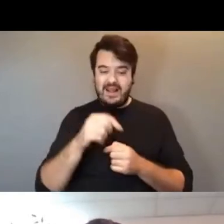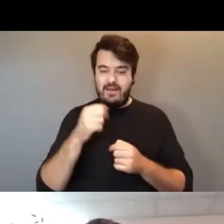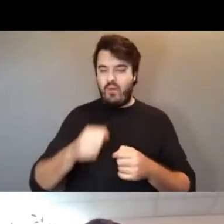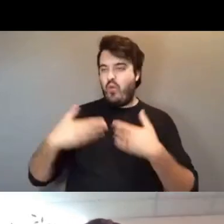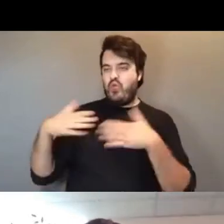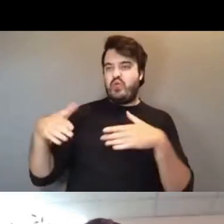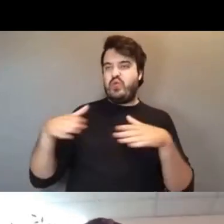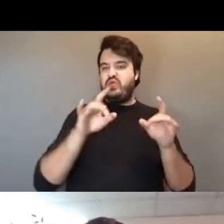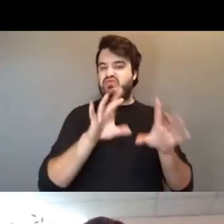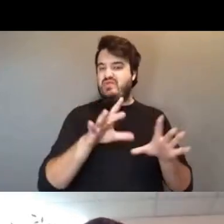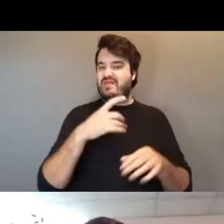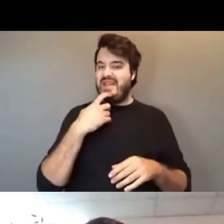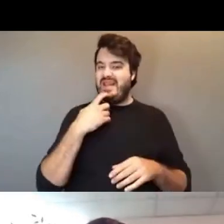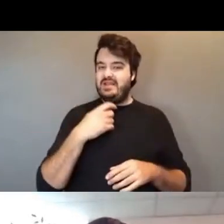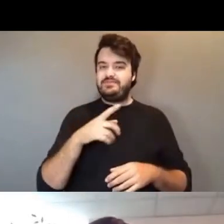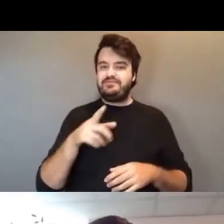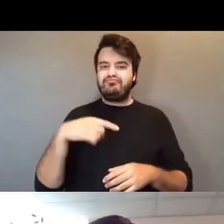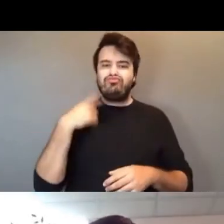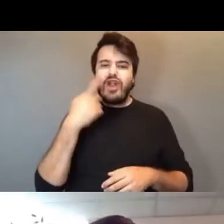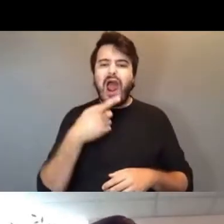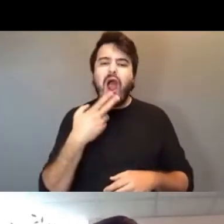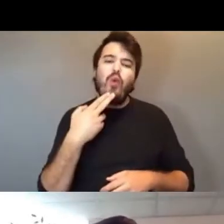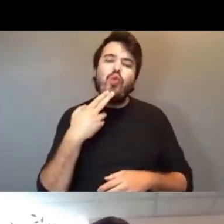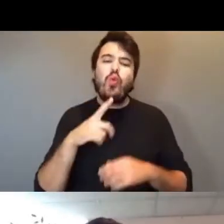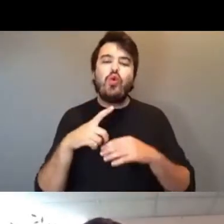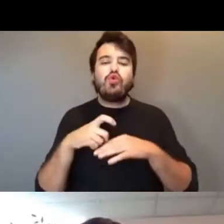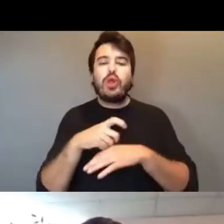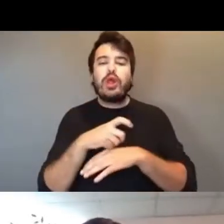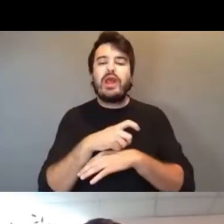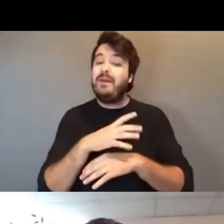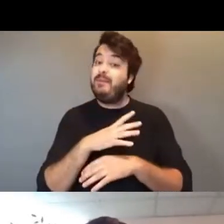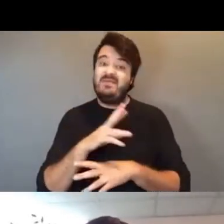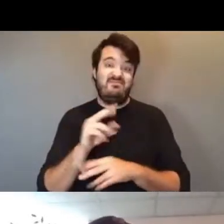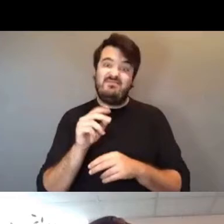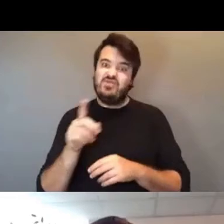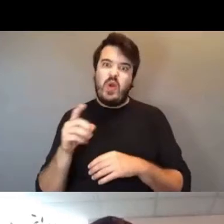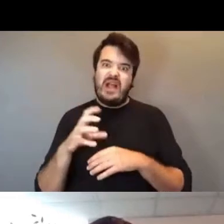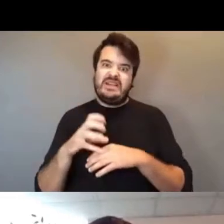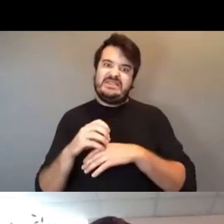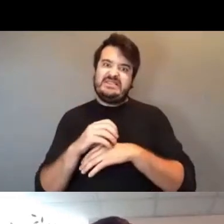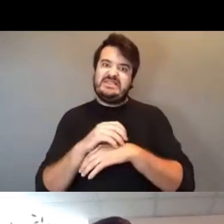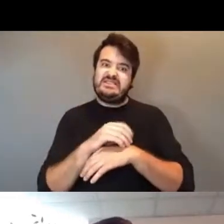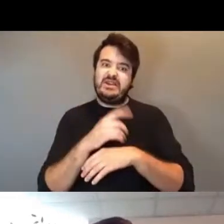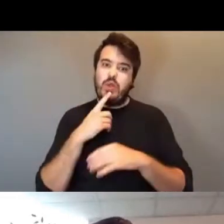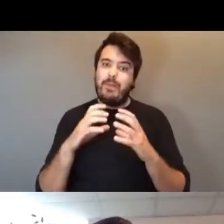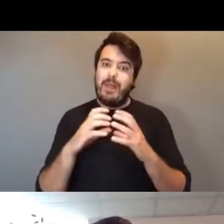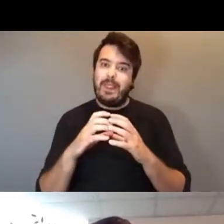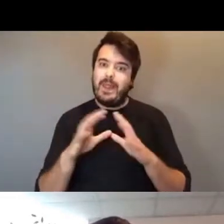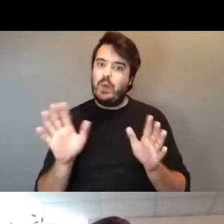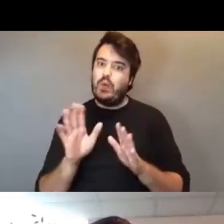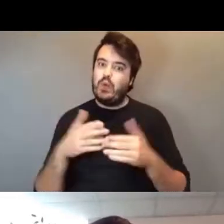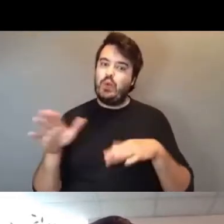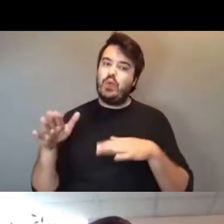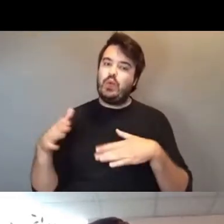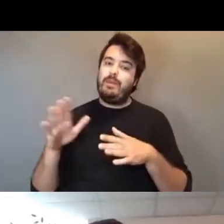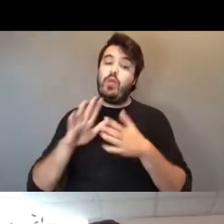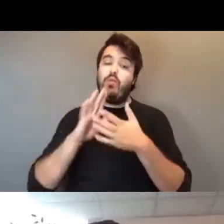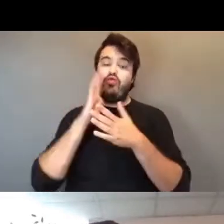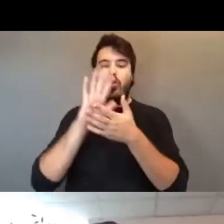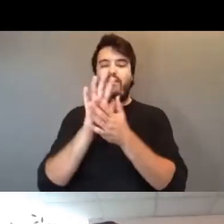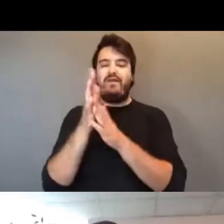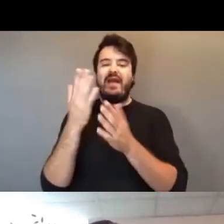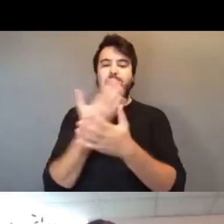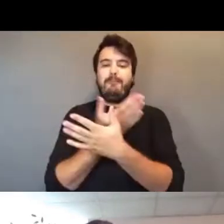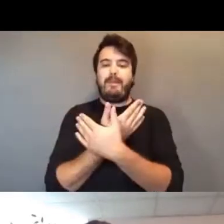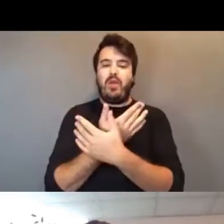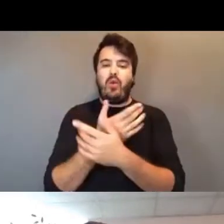mignonne, je l'avoue. Mais ça grignote nos tomates. Alors, ça va devenir un beau petit papillon